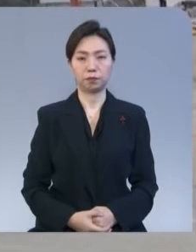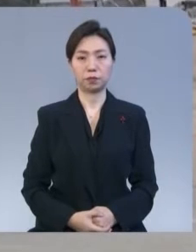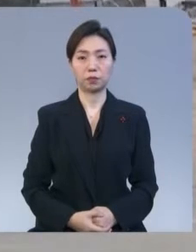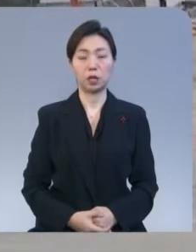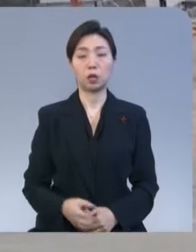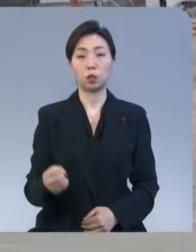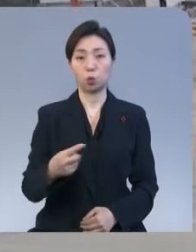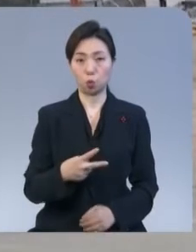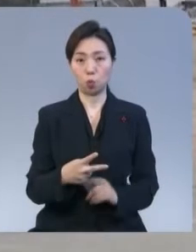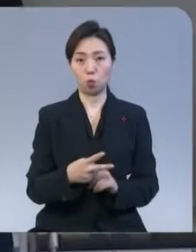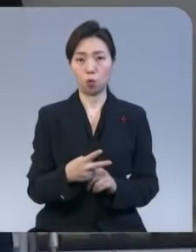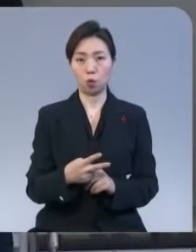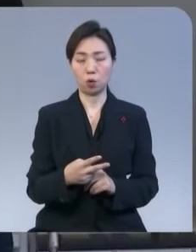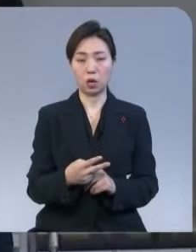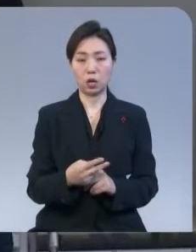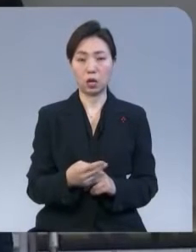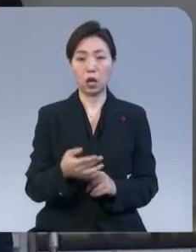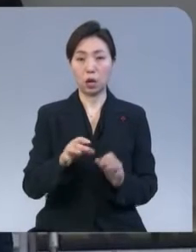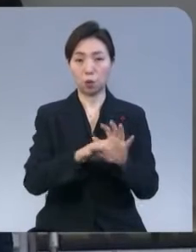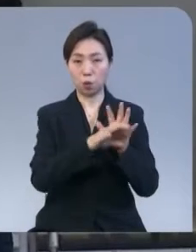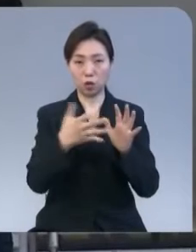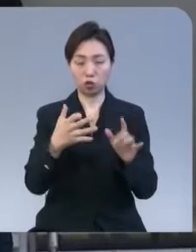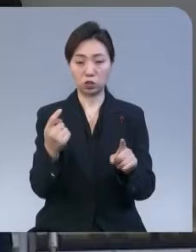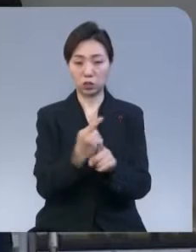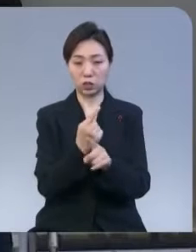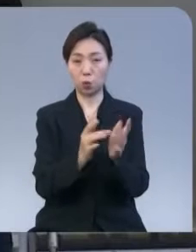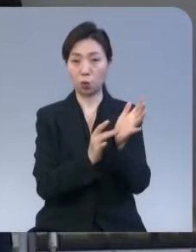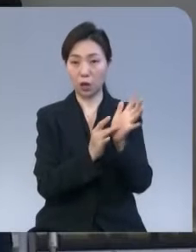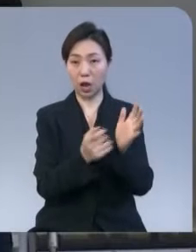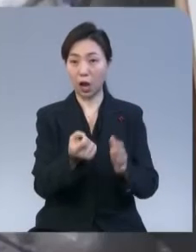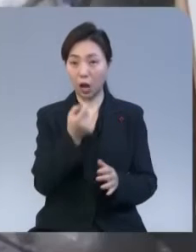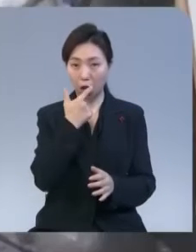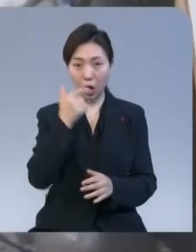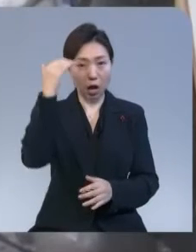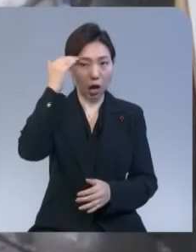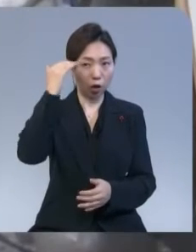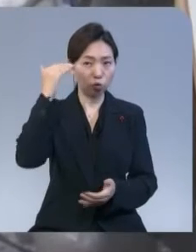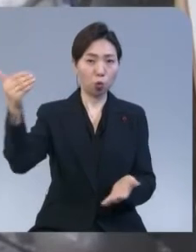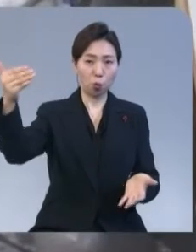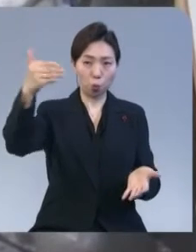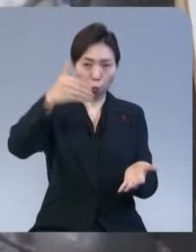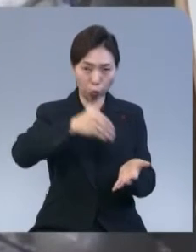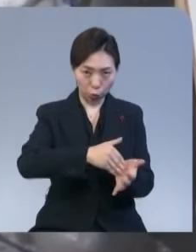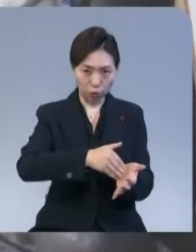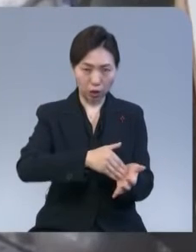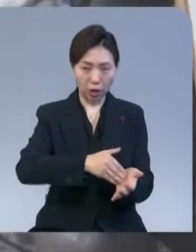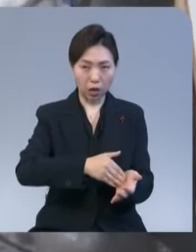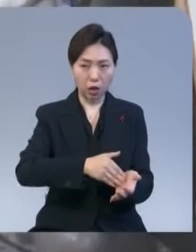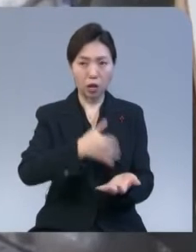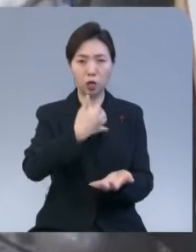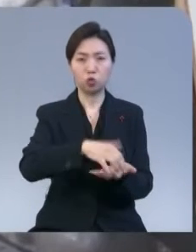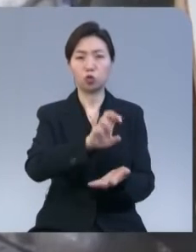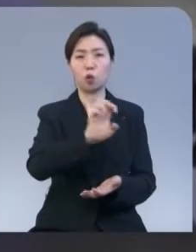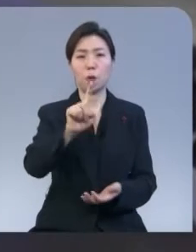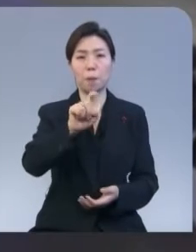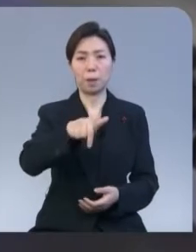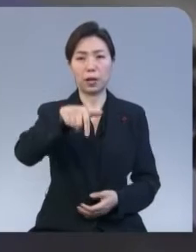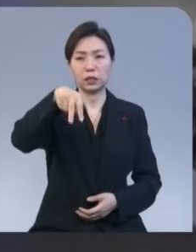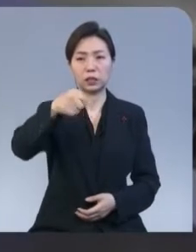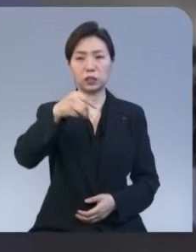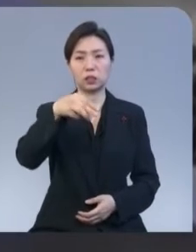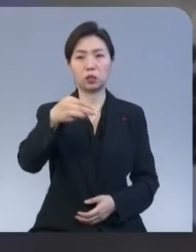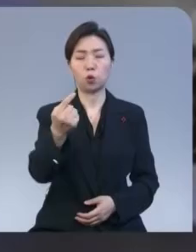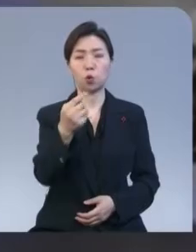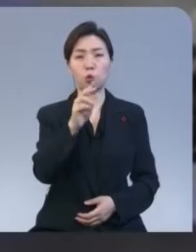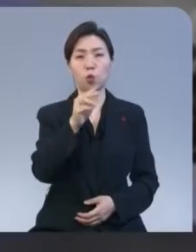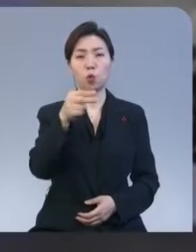먹는 코로나19 치료제 팍스로비드의 첫 물량인 2만 회분이 도착했으며 치료에 투입한다고 밝혔습니다. 이스라엘은